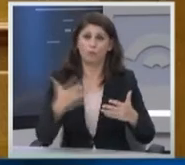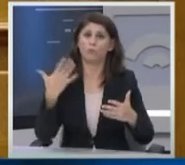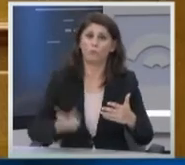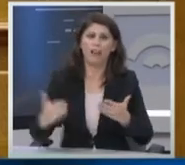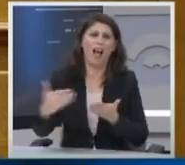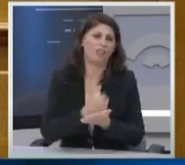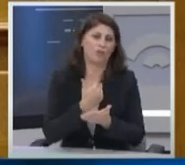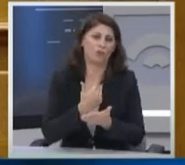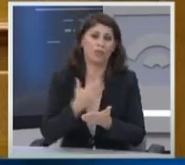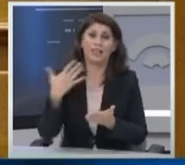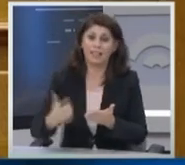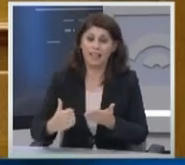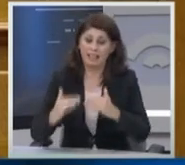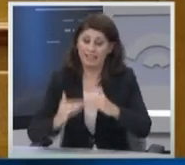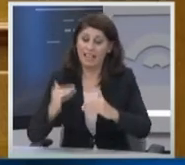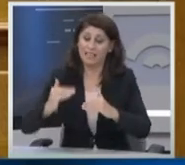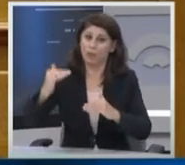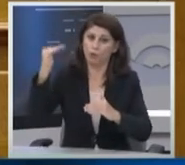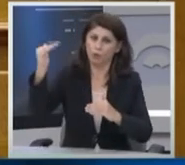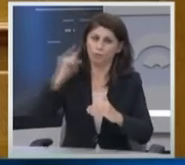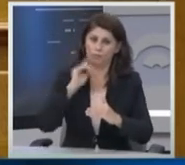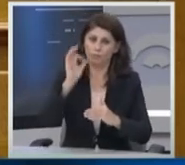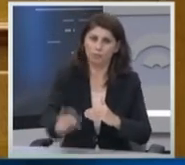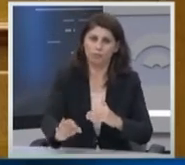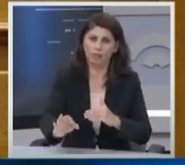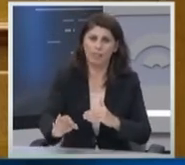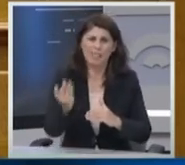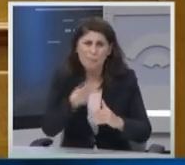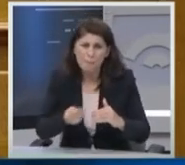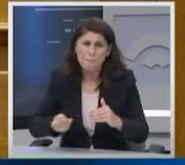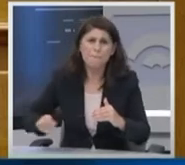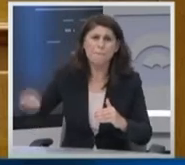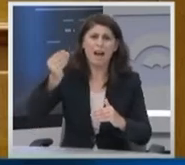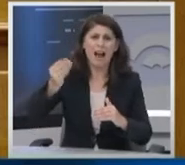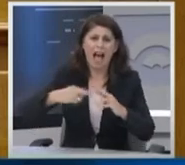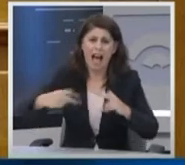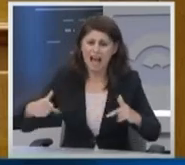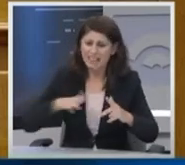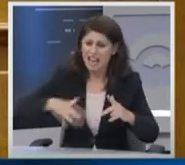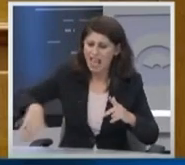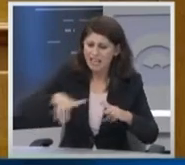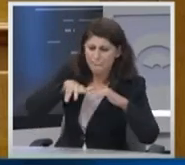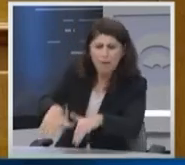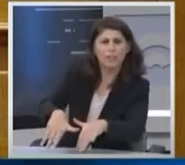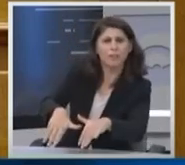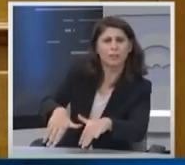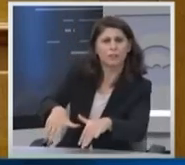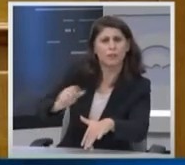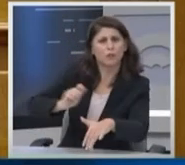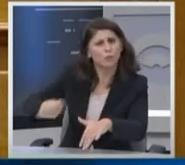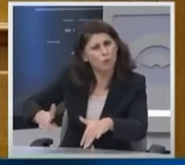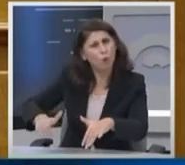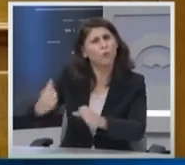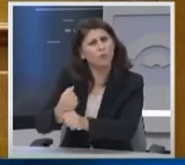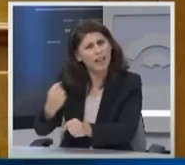ο οποίος είναι άδικος, είναι ταξικός και οδηγεί στην κλιμάκωση της αντιλαϊκής επίθεσης απέναντι στην